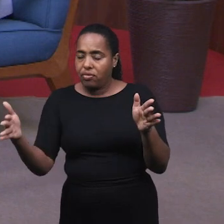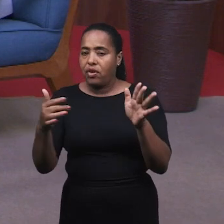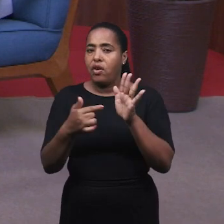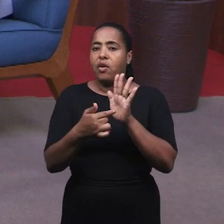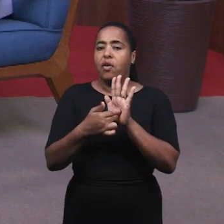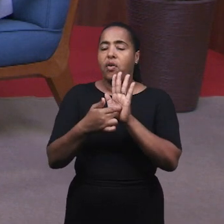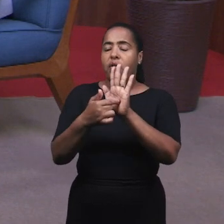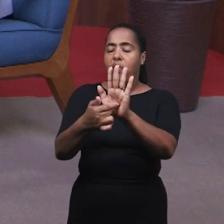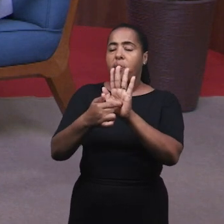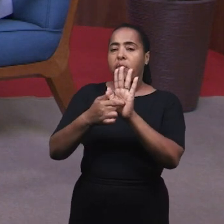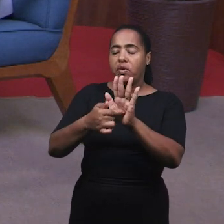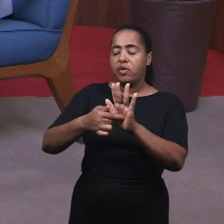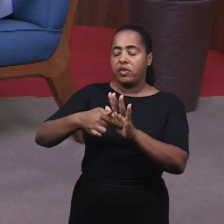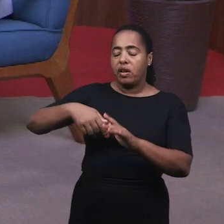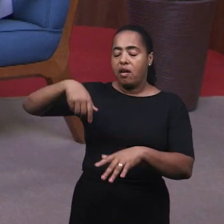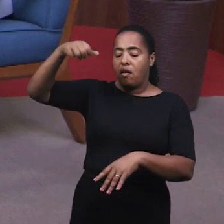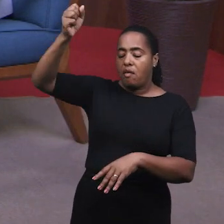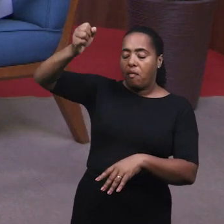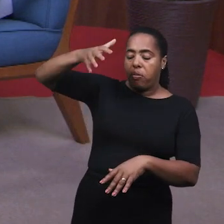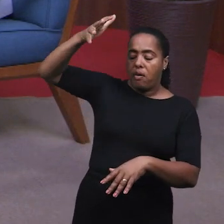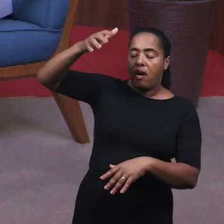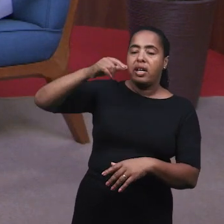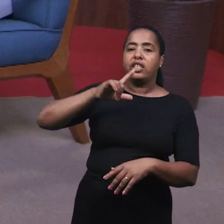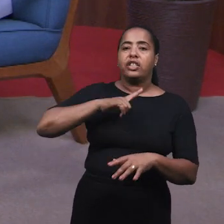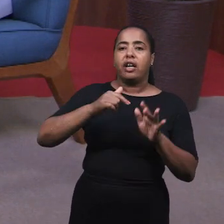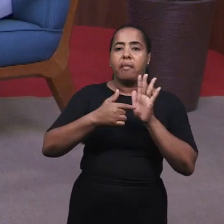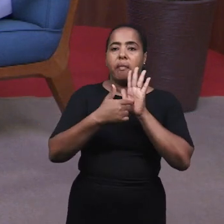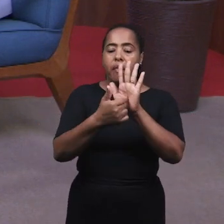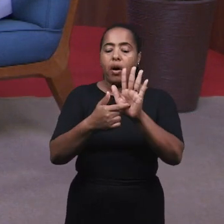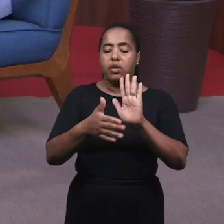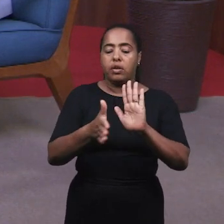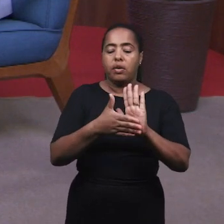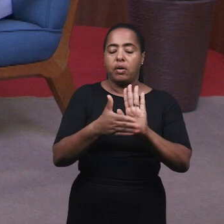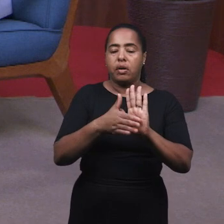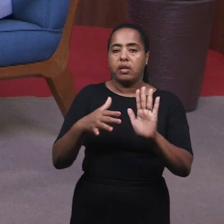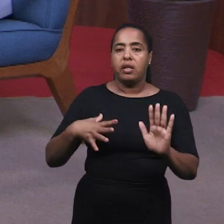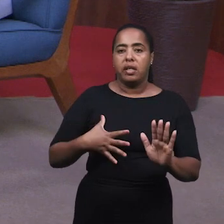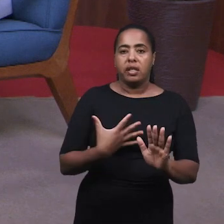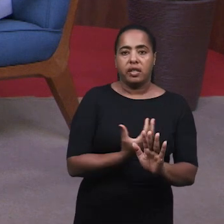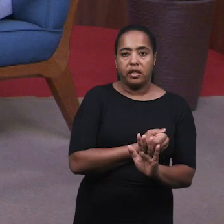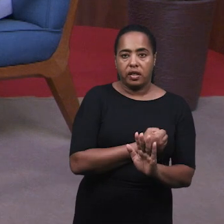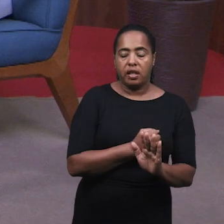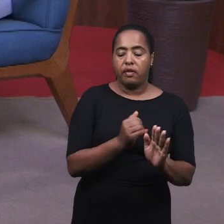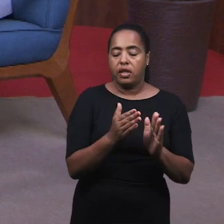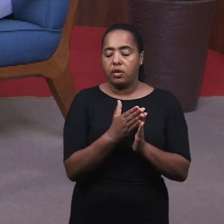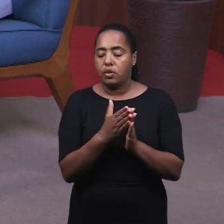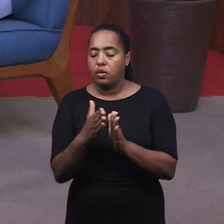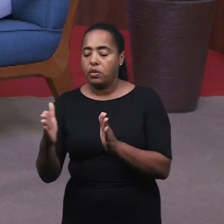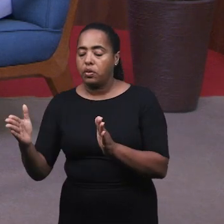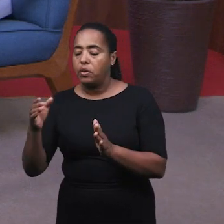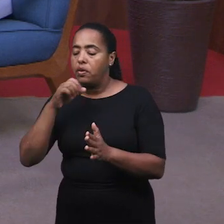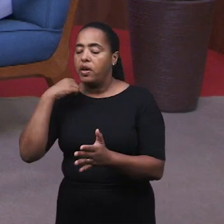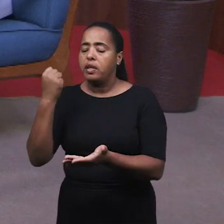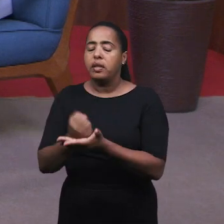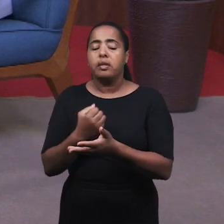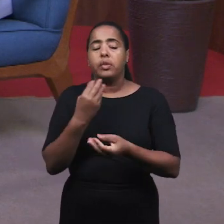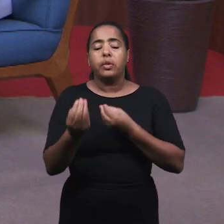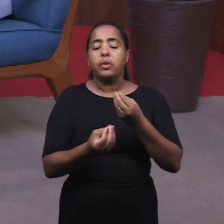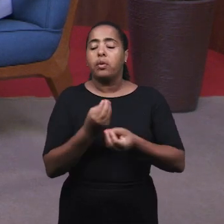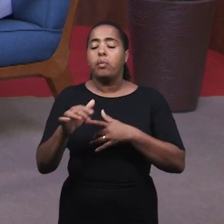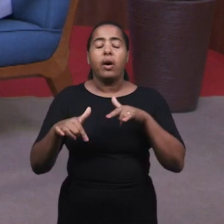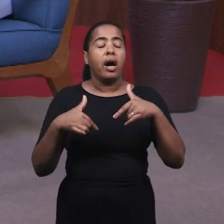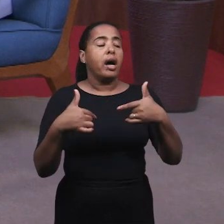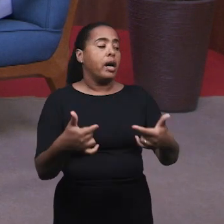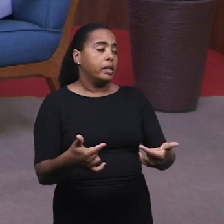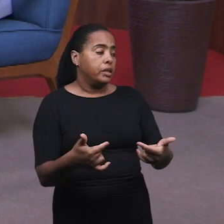Depuis le premier verset de la Genèse, que le lumière soit, donc on a un projet de salut construit